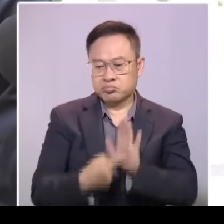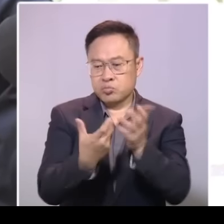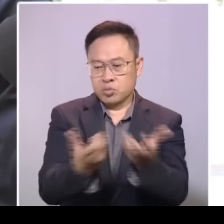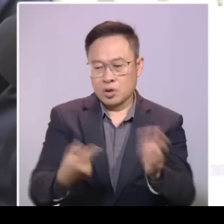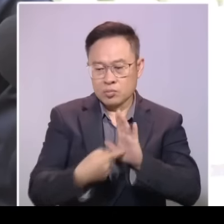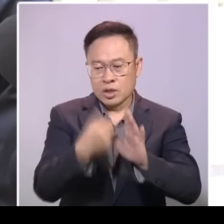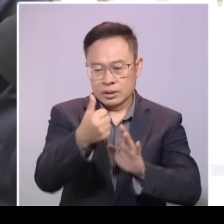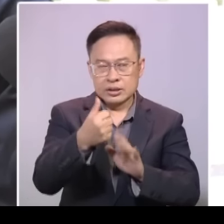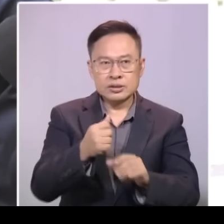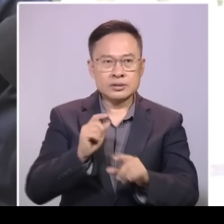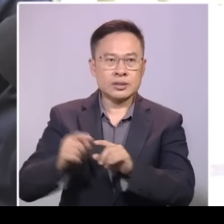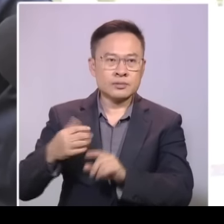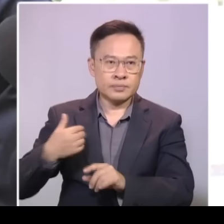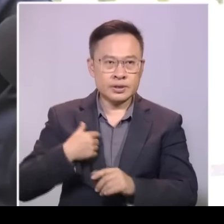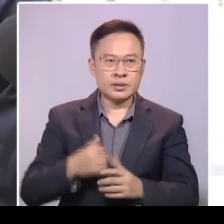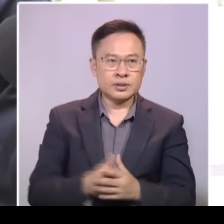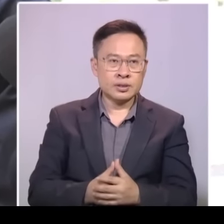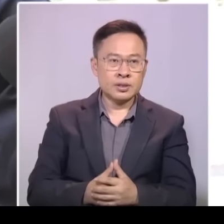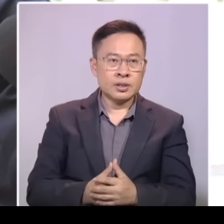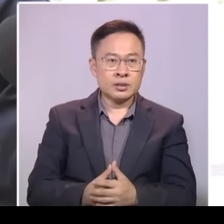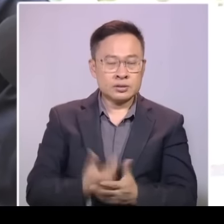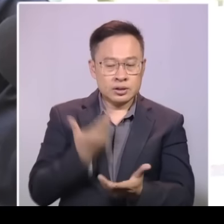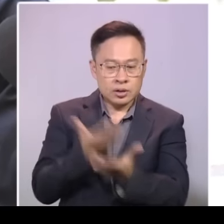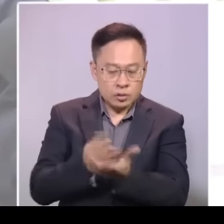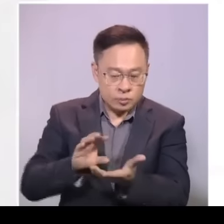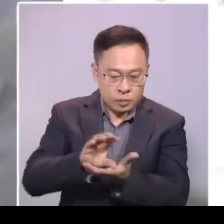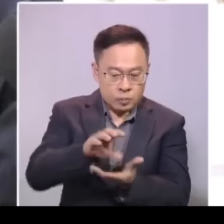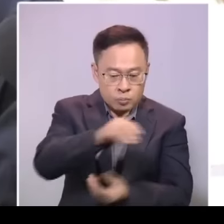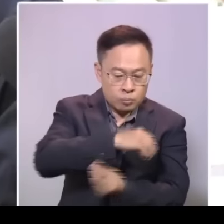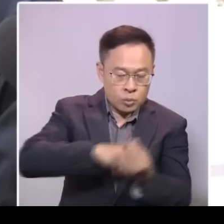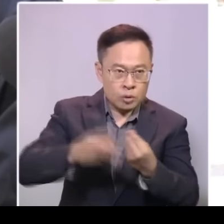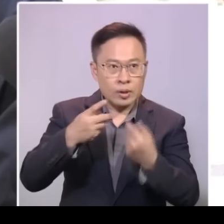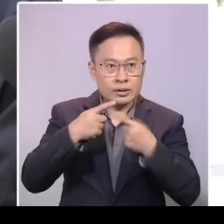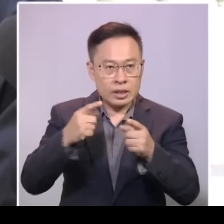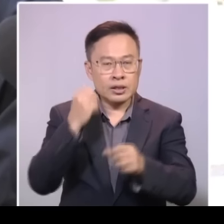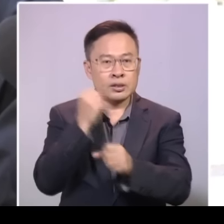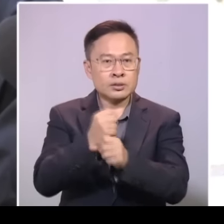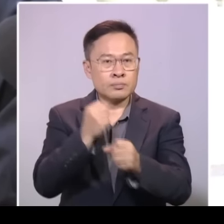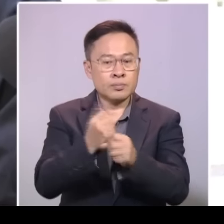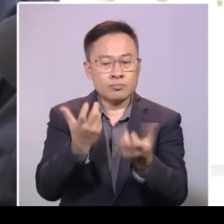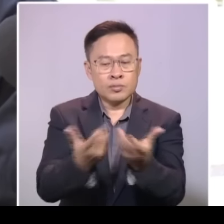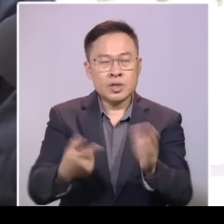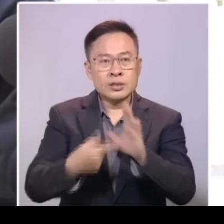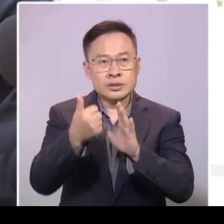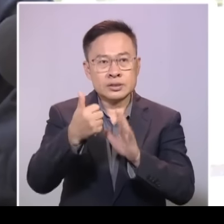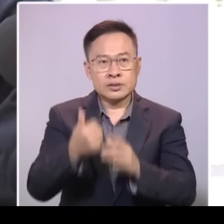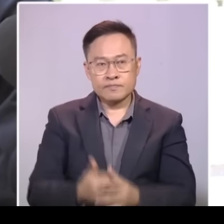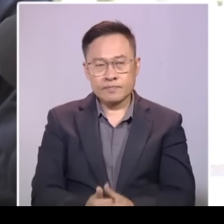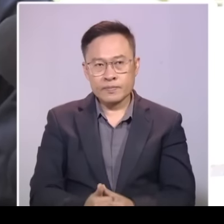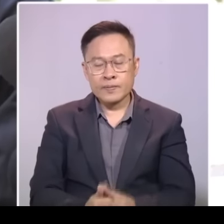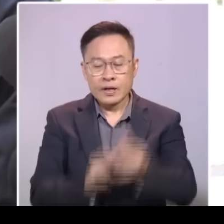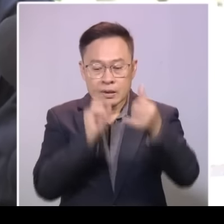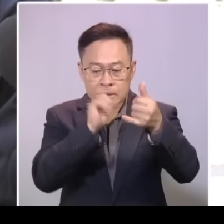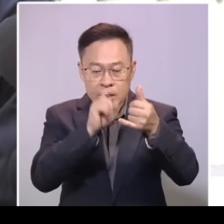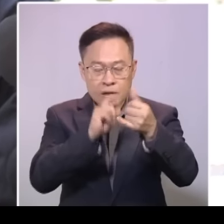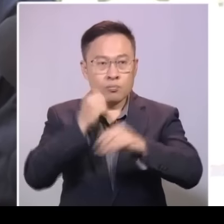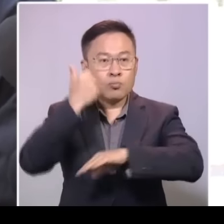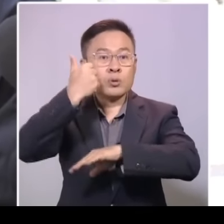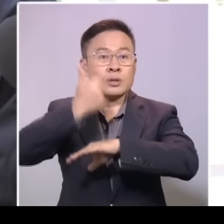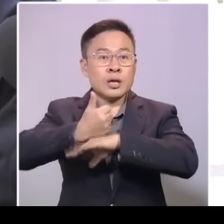แดงนะครับถึงแม้ว่าจะมีข้อจำกัดในเรื่องของงบประมาณบ้างก็ตามนะครับ ทางวุฒิภักดิ์ได้ปรับงานอะไรบ้างไหมครับ